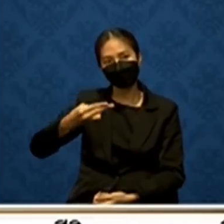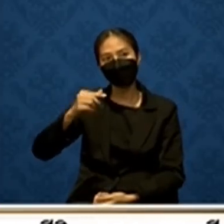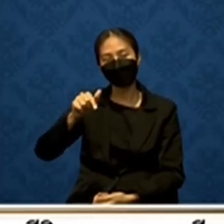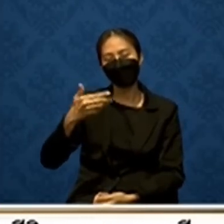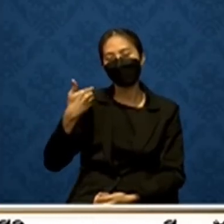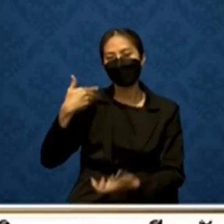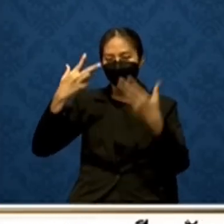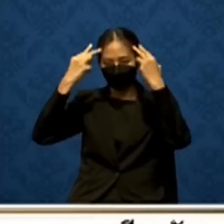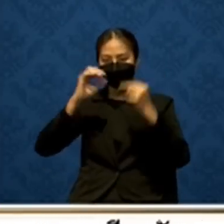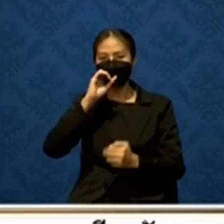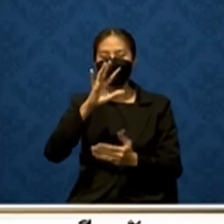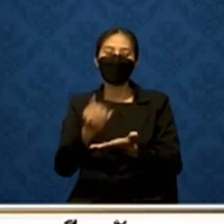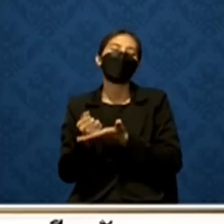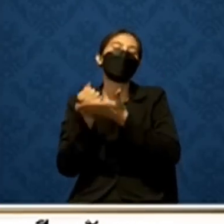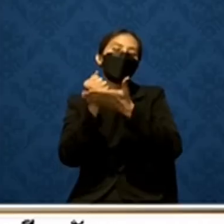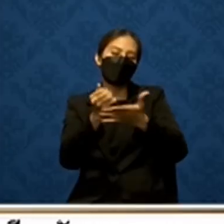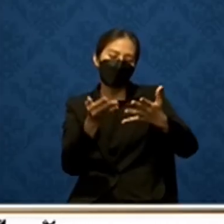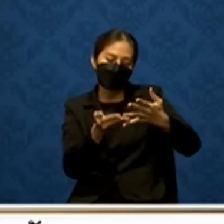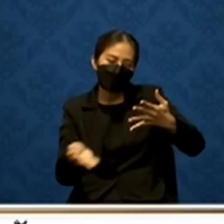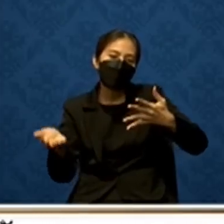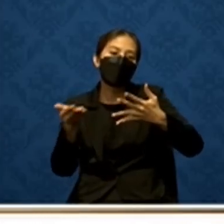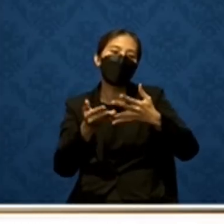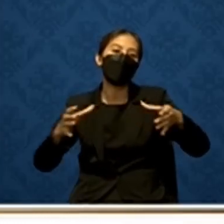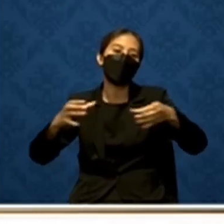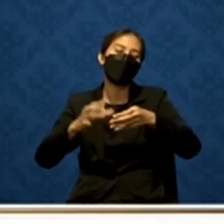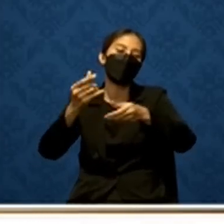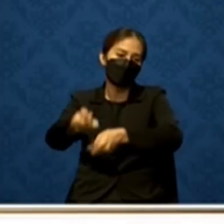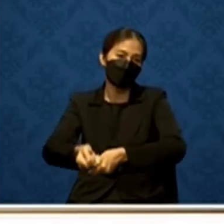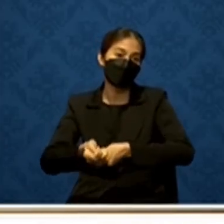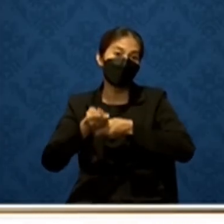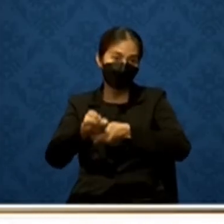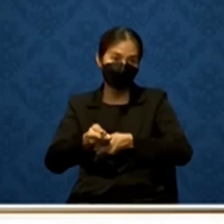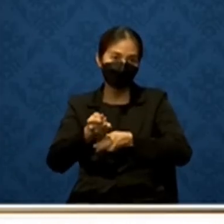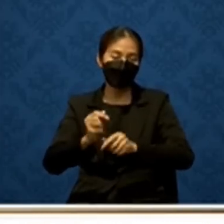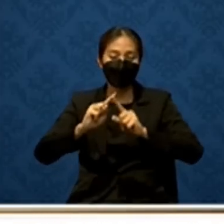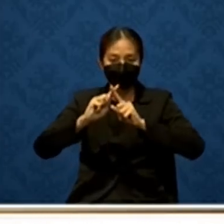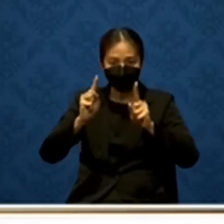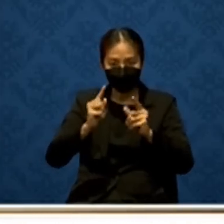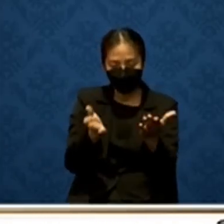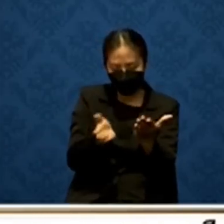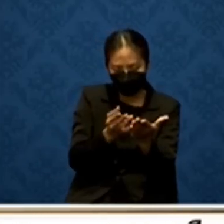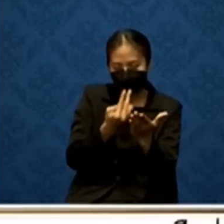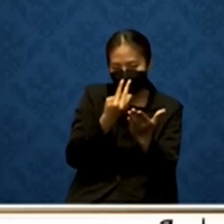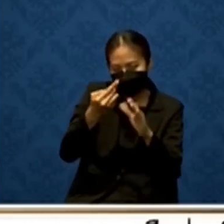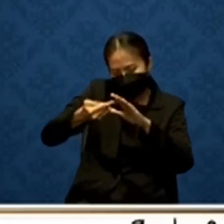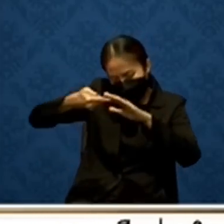้พดไ้วที้จะเป็น การยกระดบประสิทธธฐาพของมศรรรรรรร แต่เมื่อ ผมไปลงดูในลายละเอียดครับ